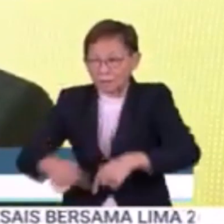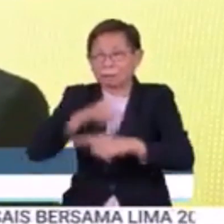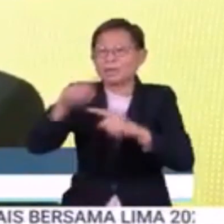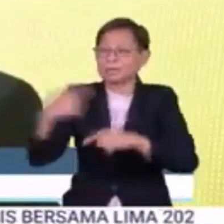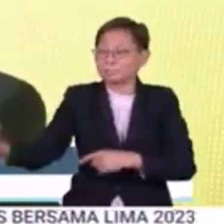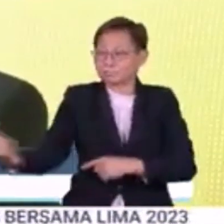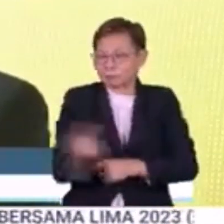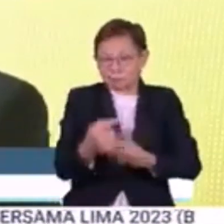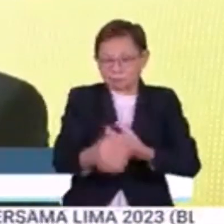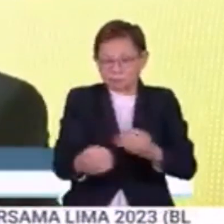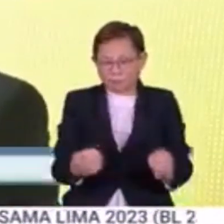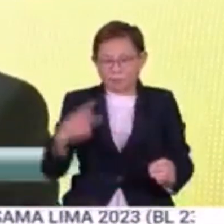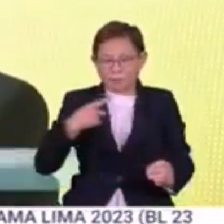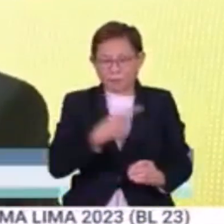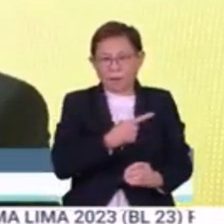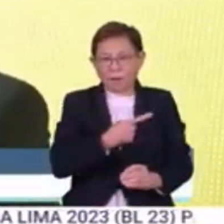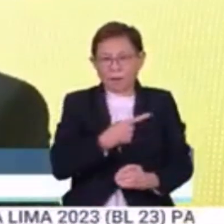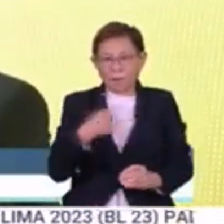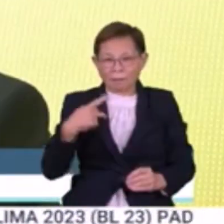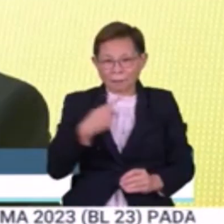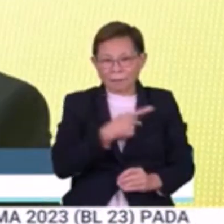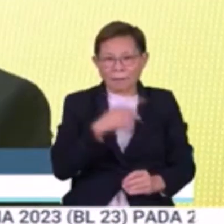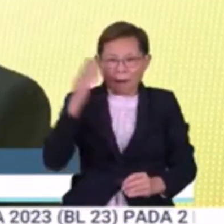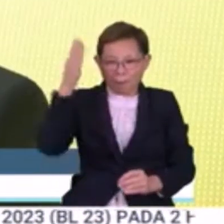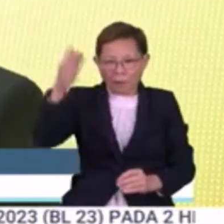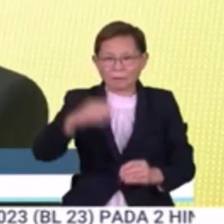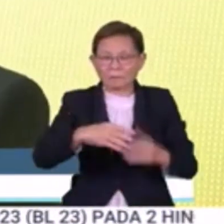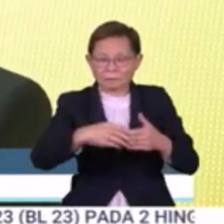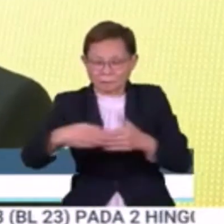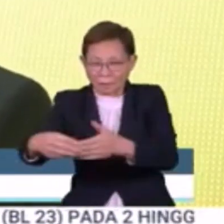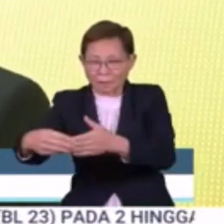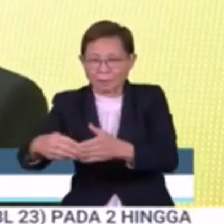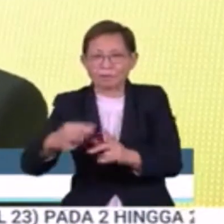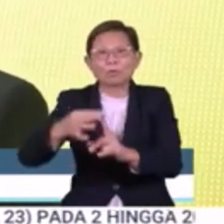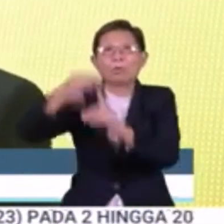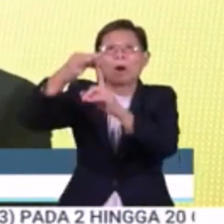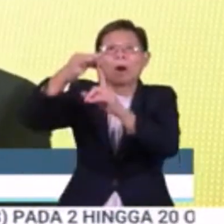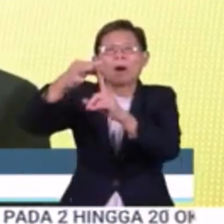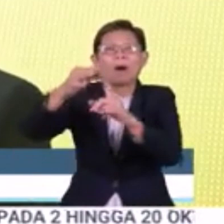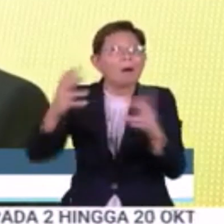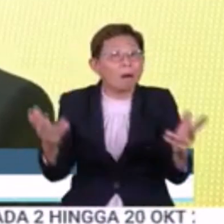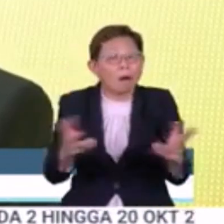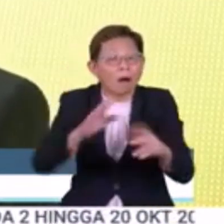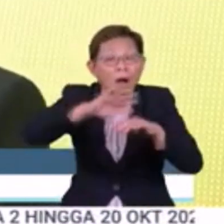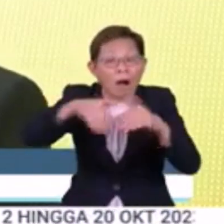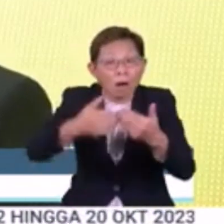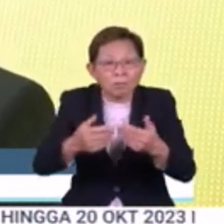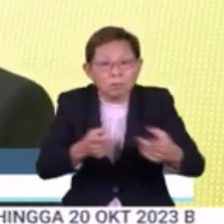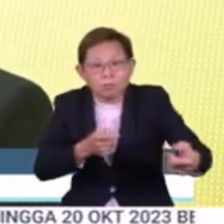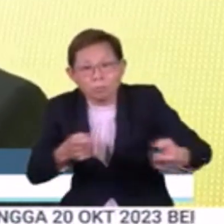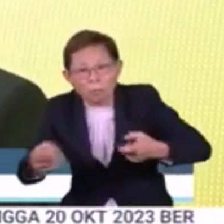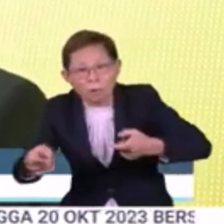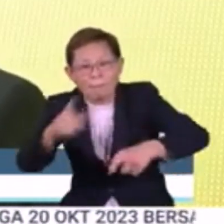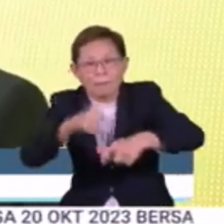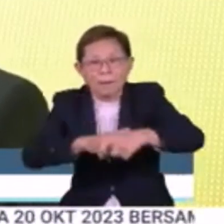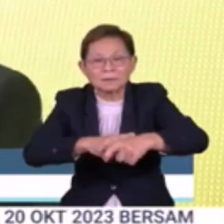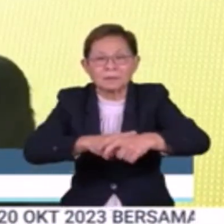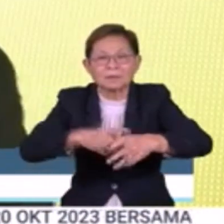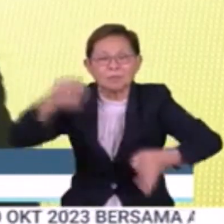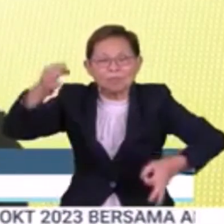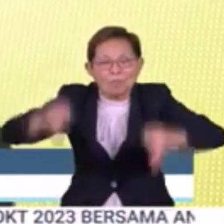kita, kita akan beri guide lah. Terutamanya bagaimana untuk mengendalikan diri semasa